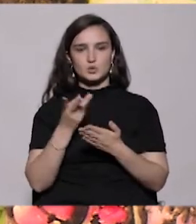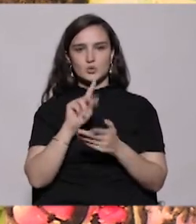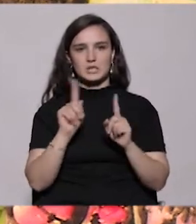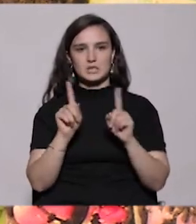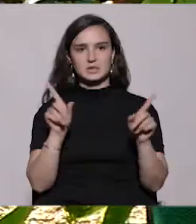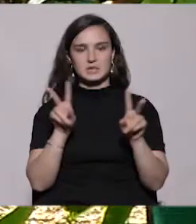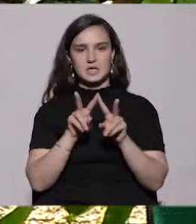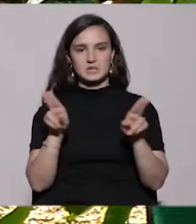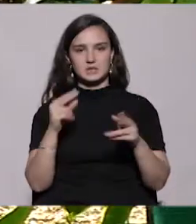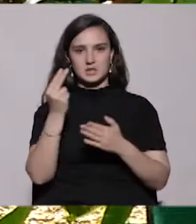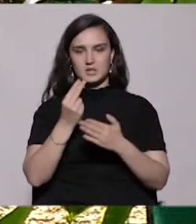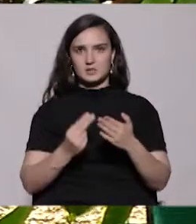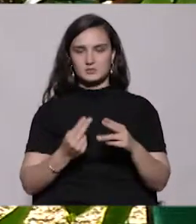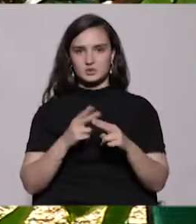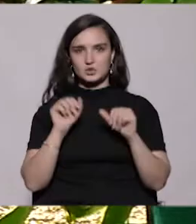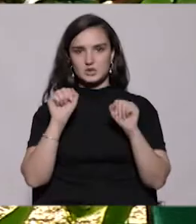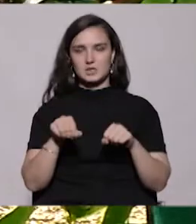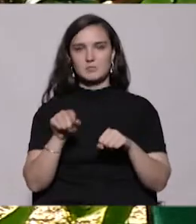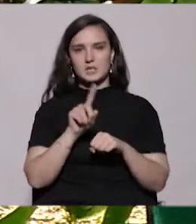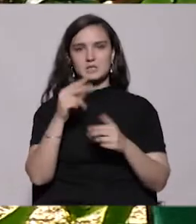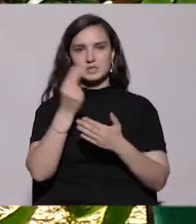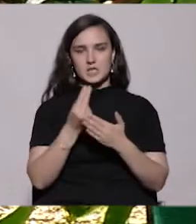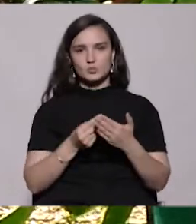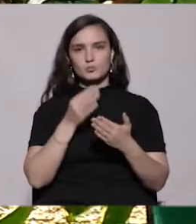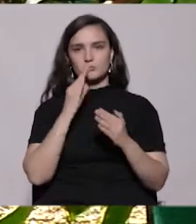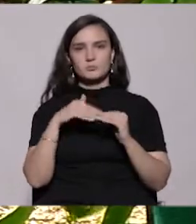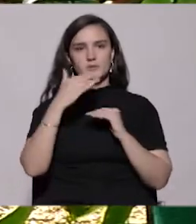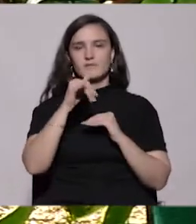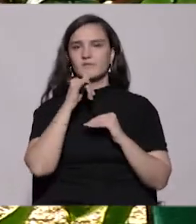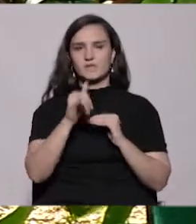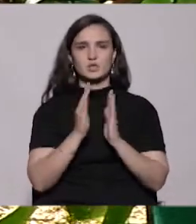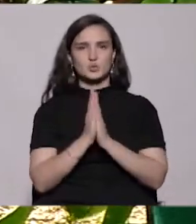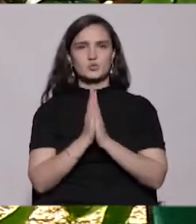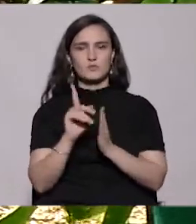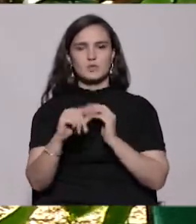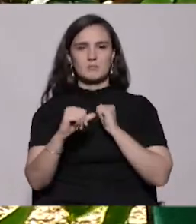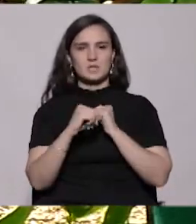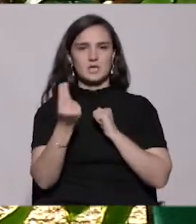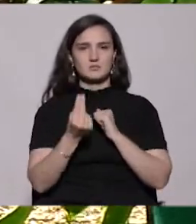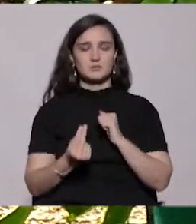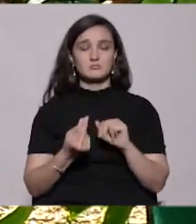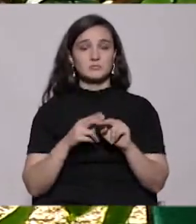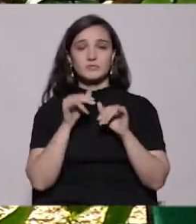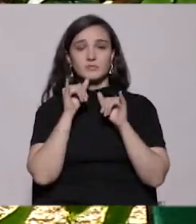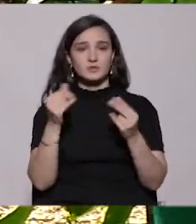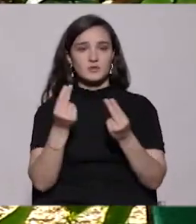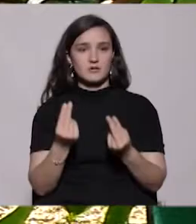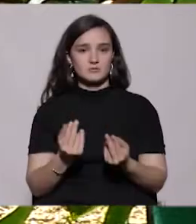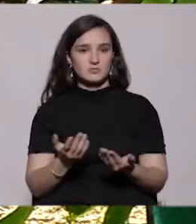ერთნაირი ნახატი, იცით? აი შეიძლება რაღაცა დახატოთ და მე ვიღაცა გთხოვოთ, რომ დამიხატე ესეთი. ვერ